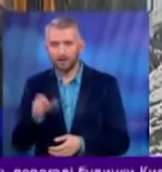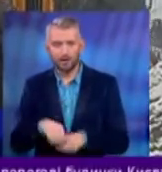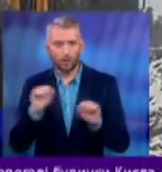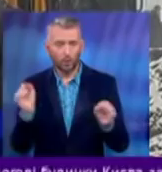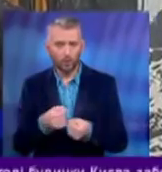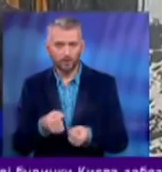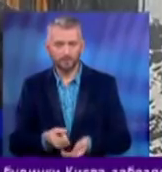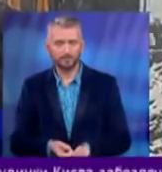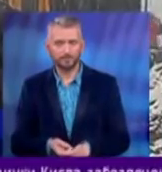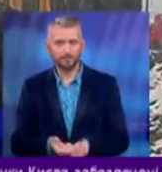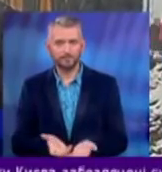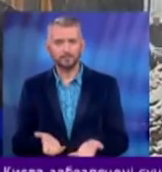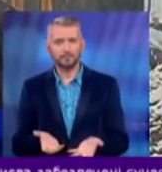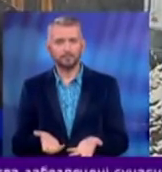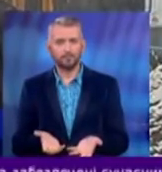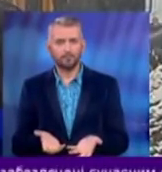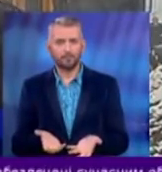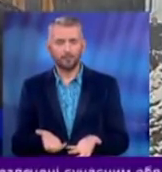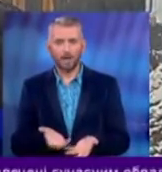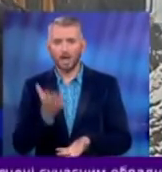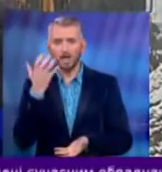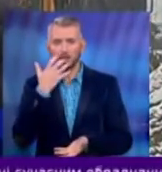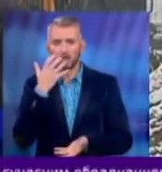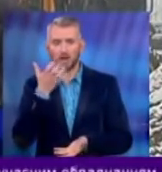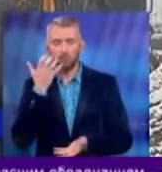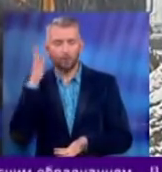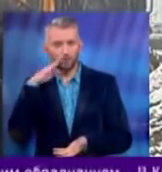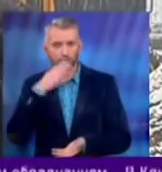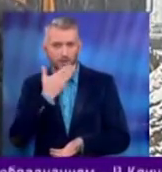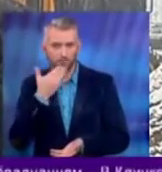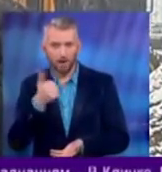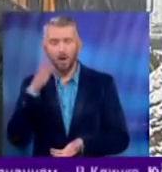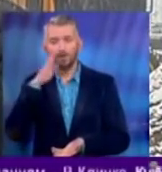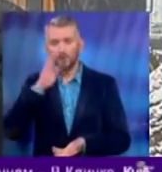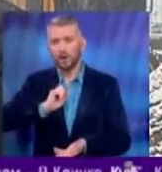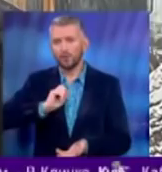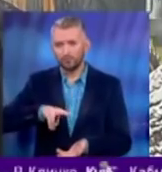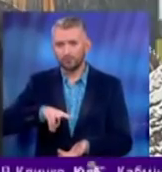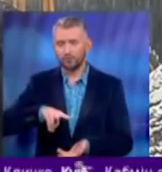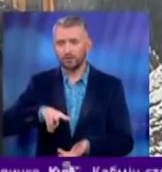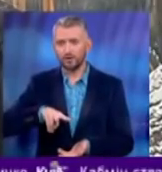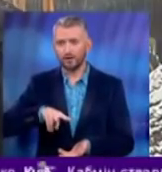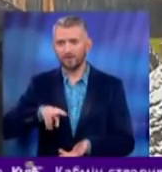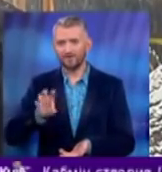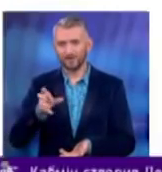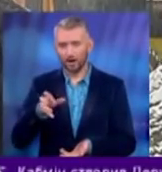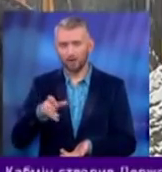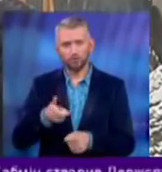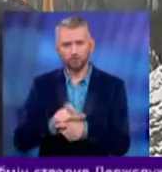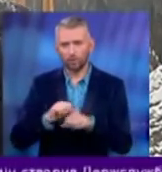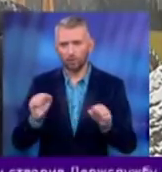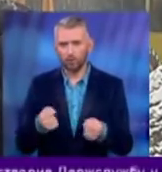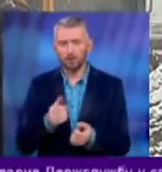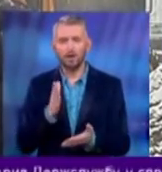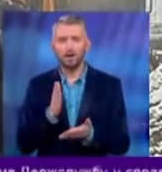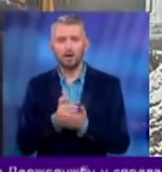холодні, нема теплої води. Тобто вода тече, але вона дуже холодна. Є